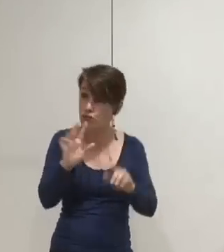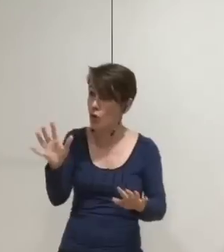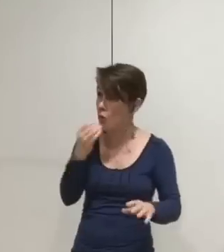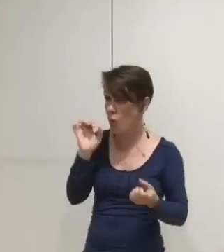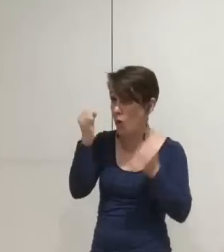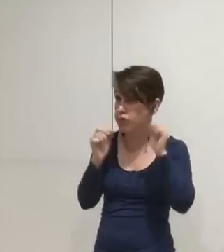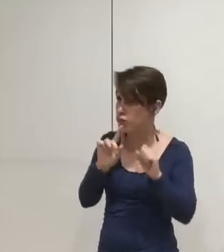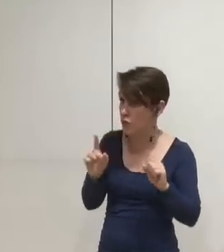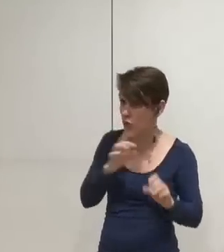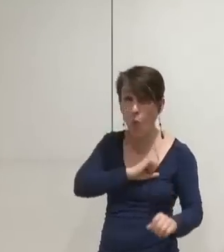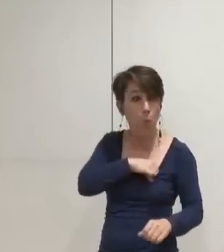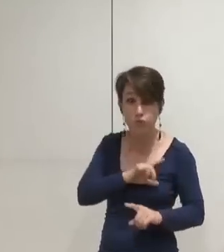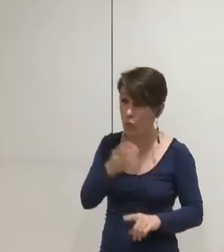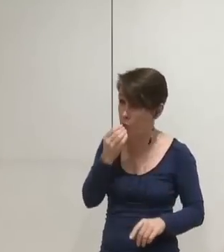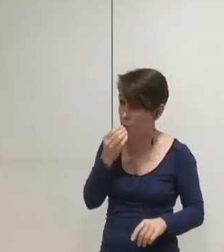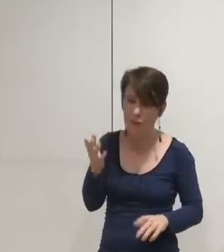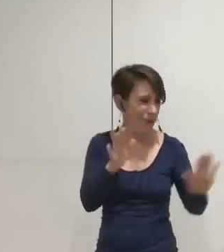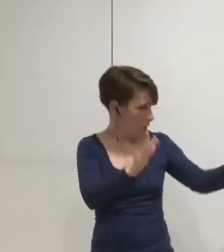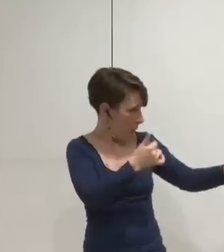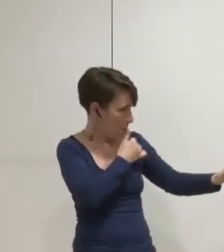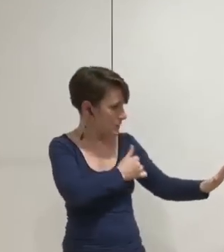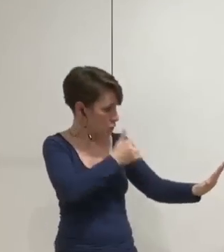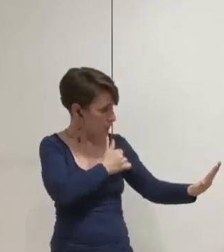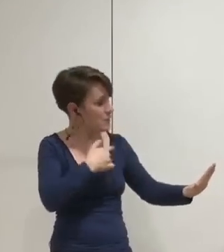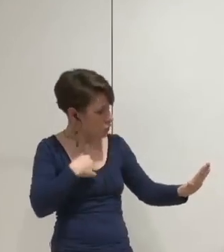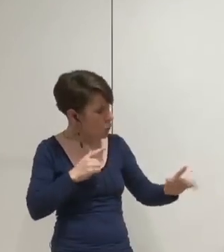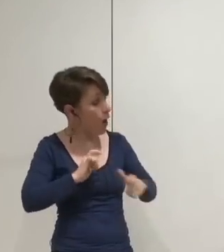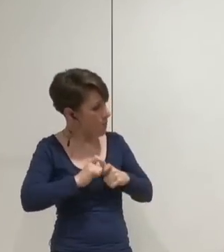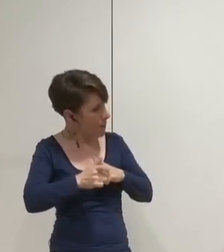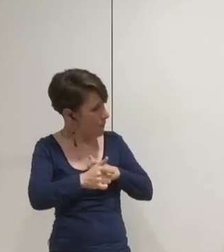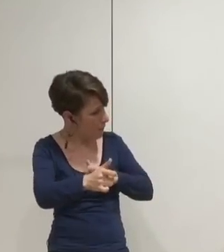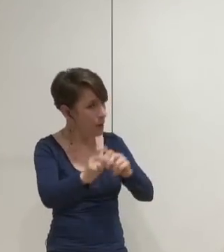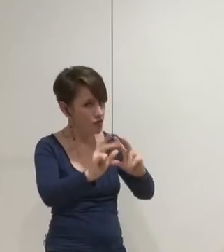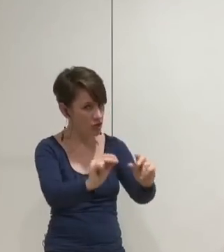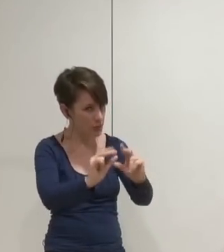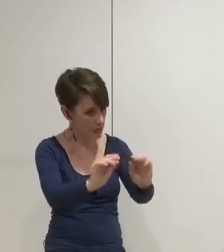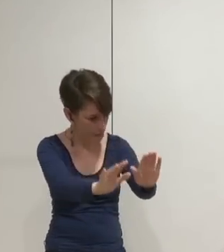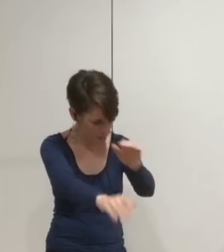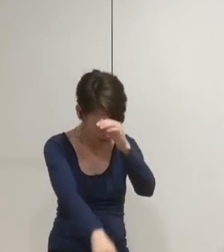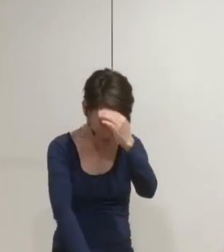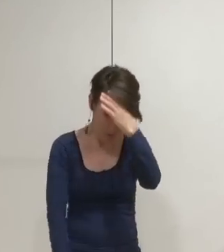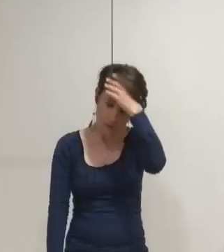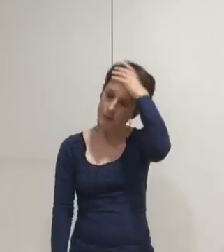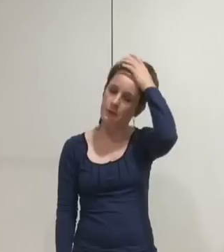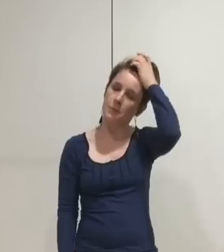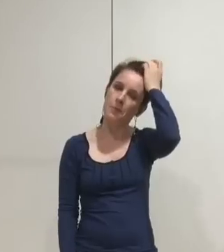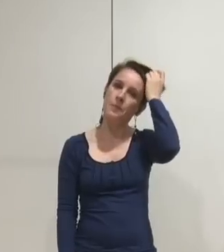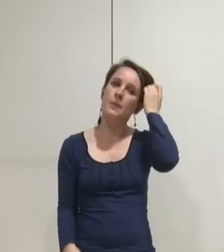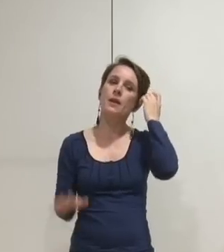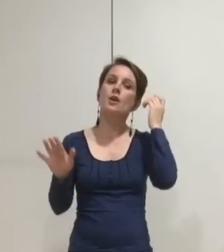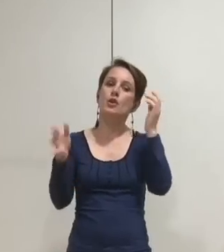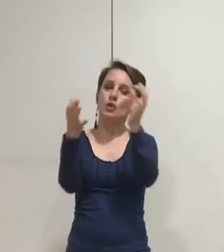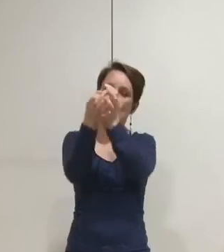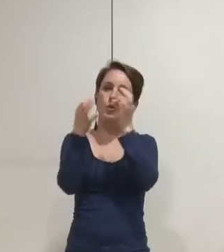arrive donc un peu de patience un peu de patience j'arrive et donc la la Cour de